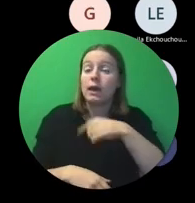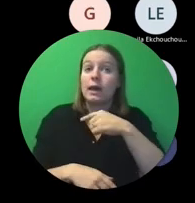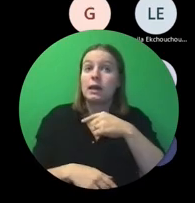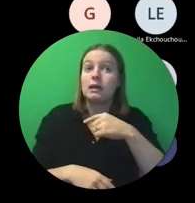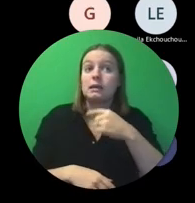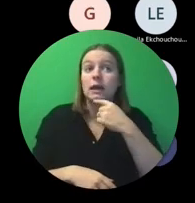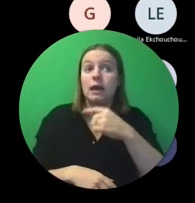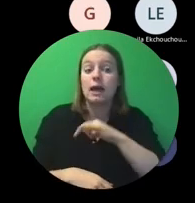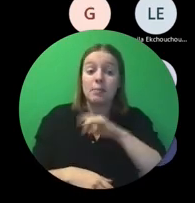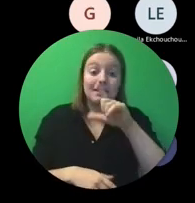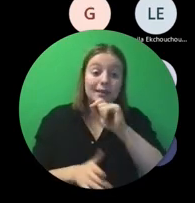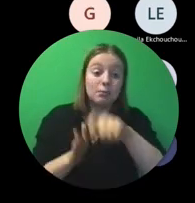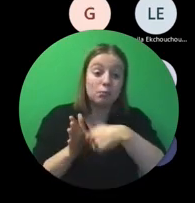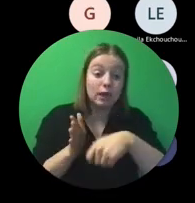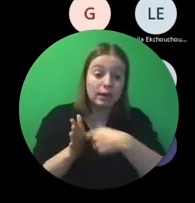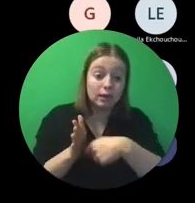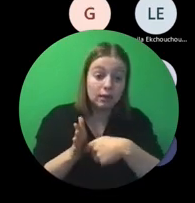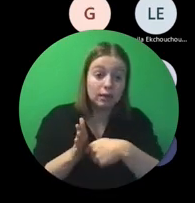we moeten er, ik maar, iets tien doen.